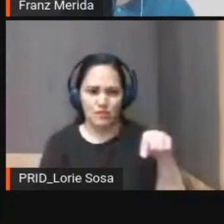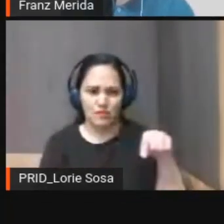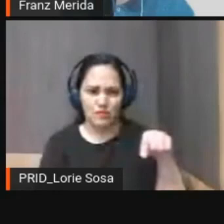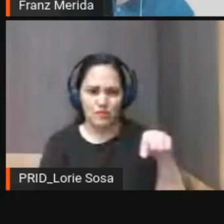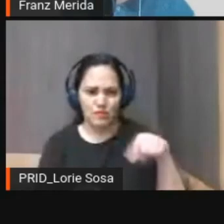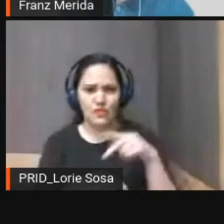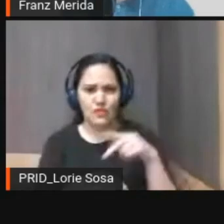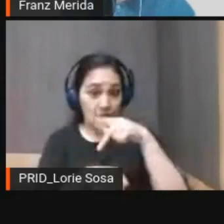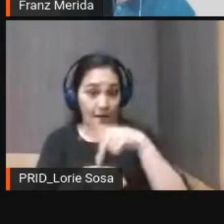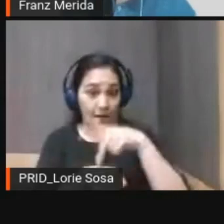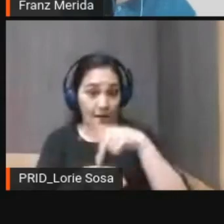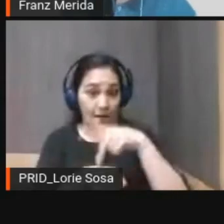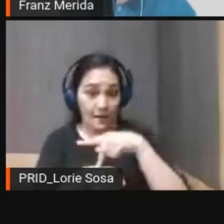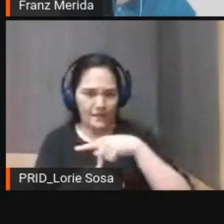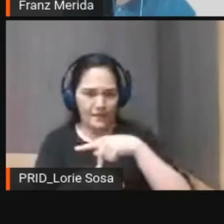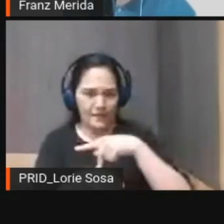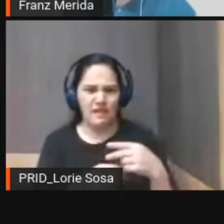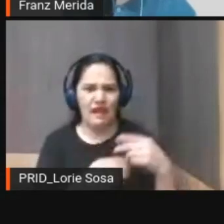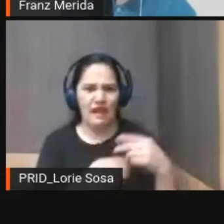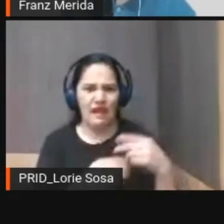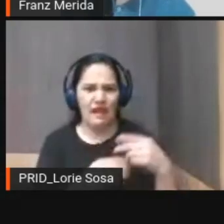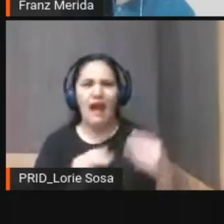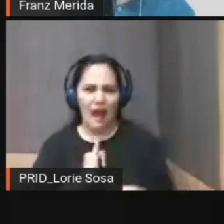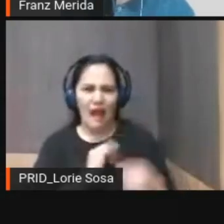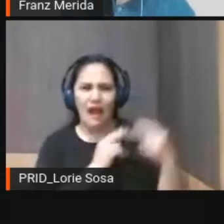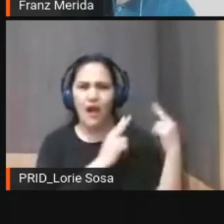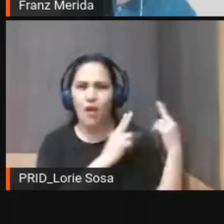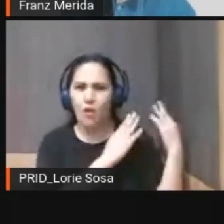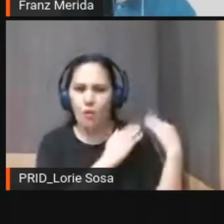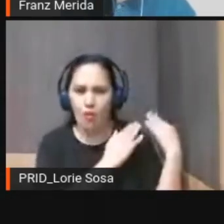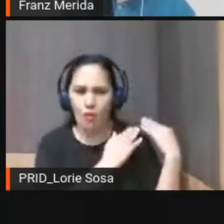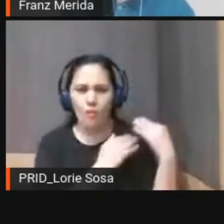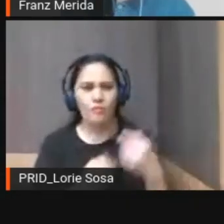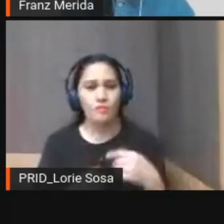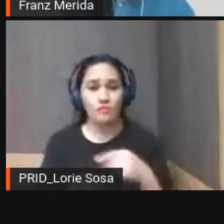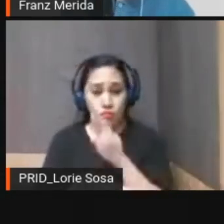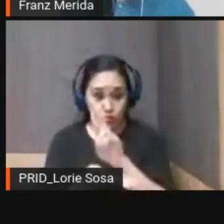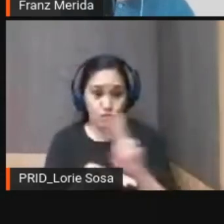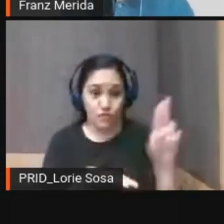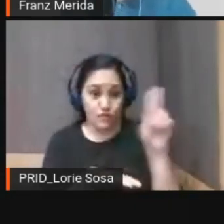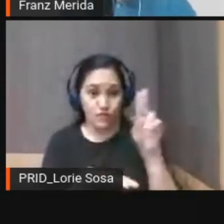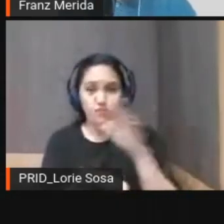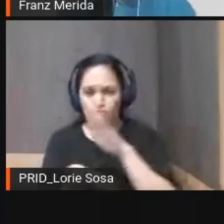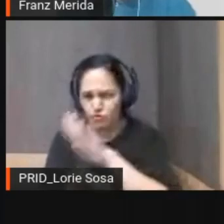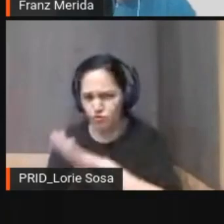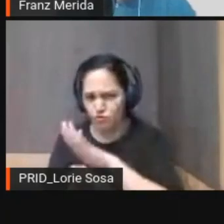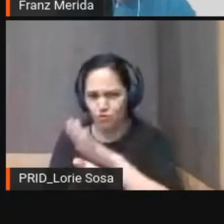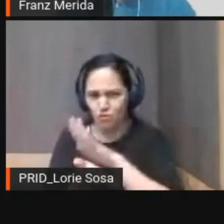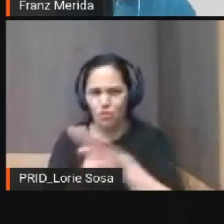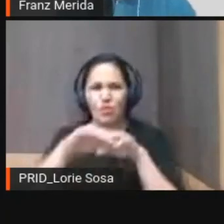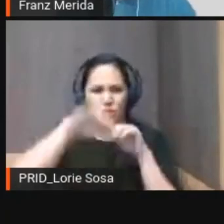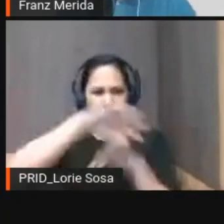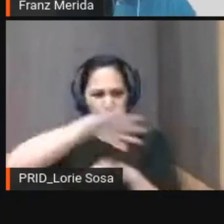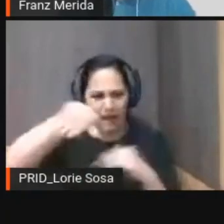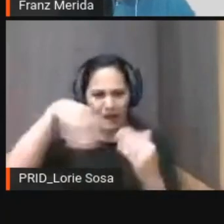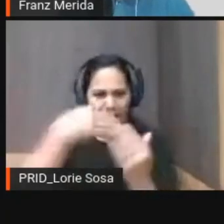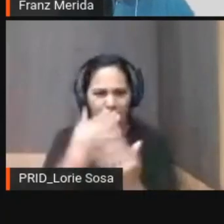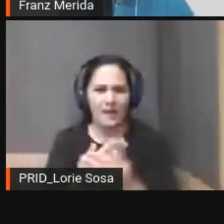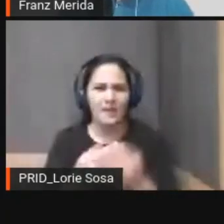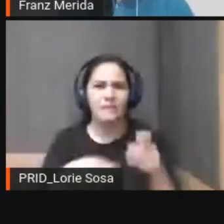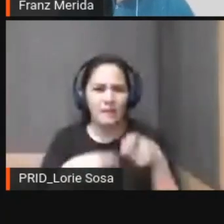really hoping that universities, no, or schools in general would provide safe